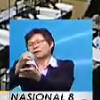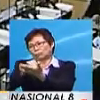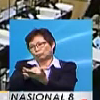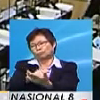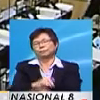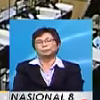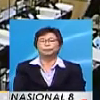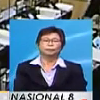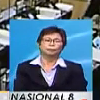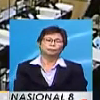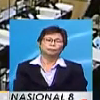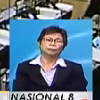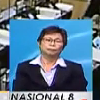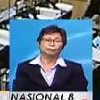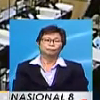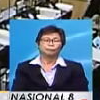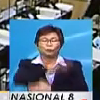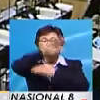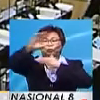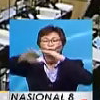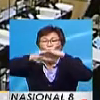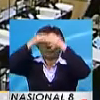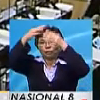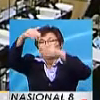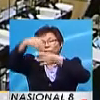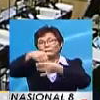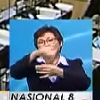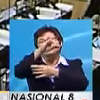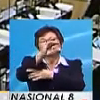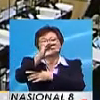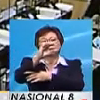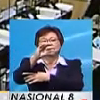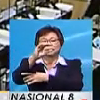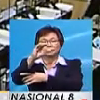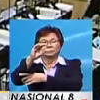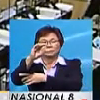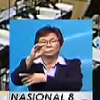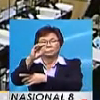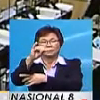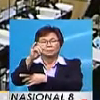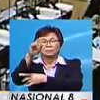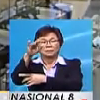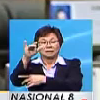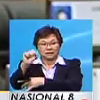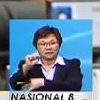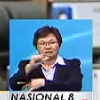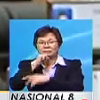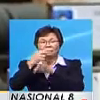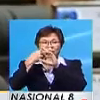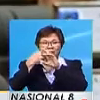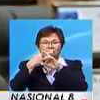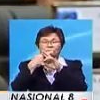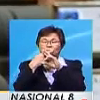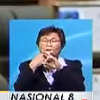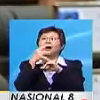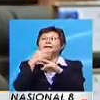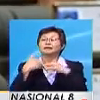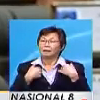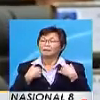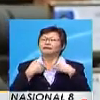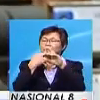tersebut semua maklumat yang ada dalam adalah rahsia tidak ada orang boleh Ses maklumat